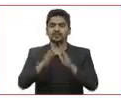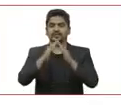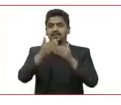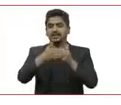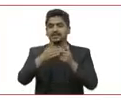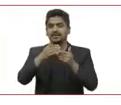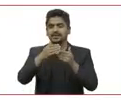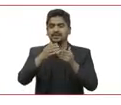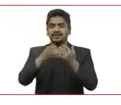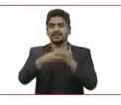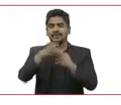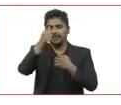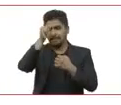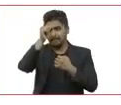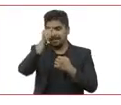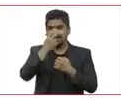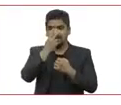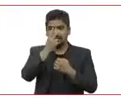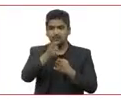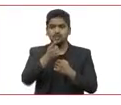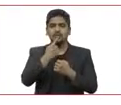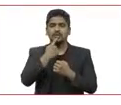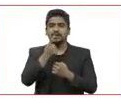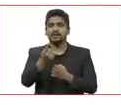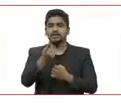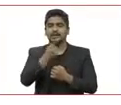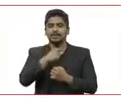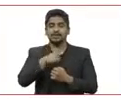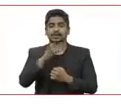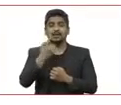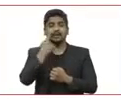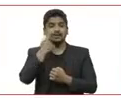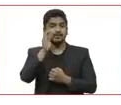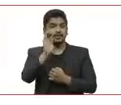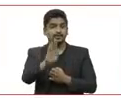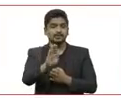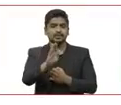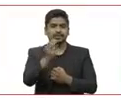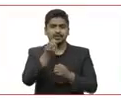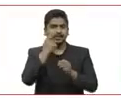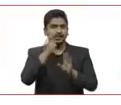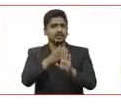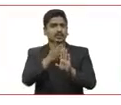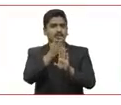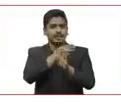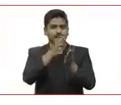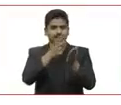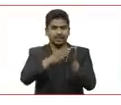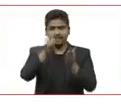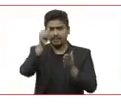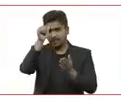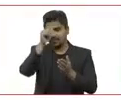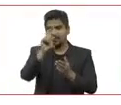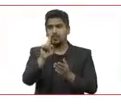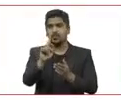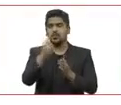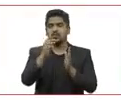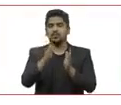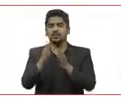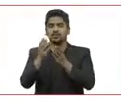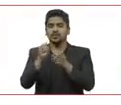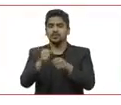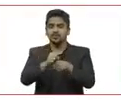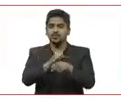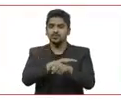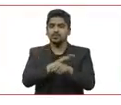मुलुक भारतको तथ्याङ्कलाई अझै निहालेर हेर्ने हो भने हामी के देख्छौँ भने केही दिन अगाडि मात्रै भारतमा पहिलो चरणको